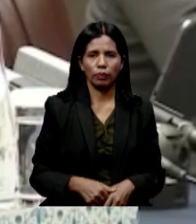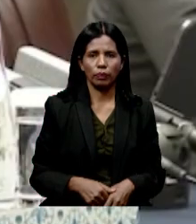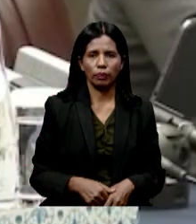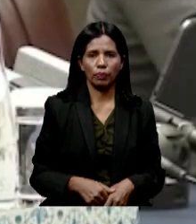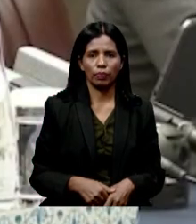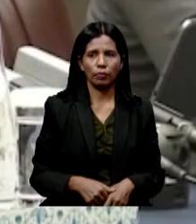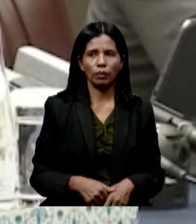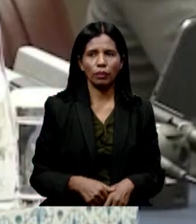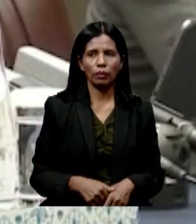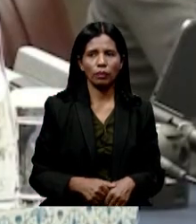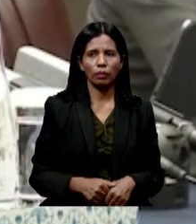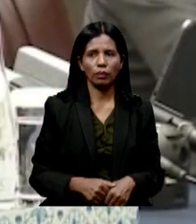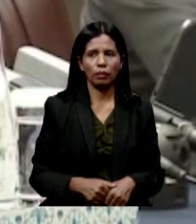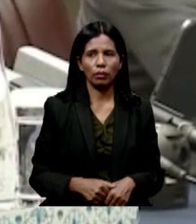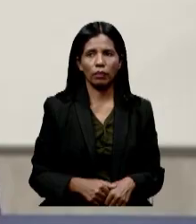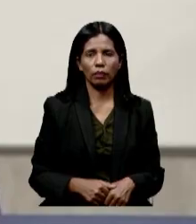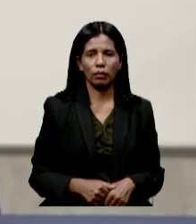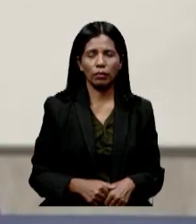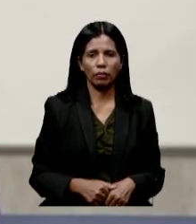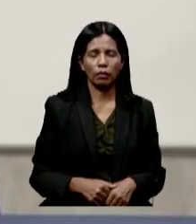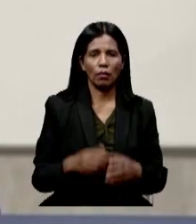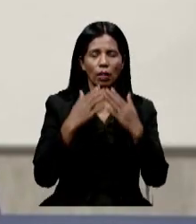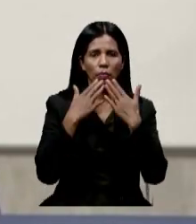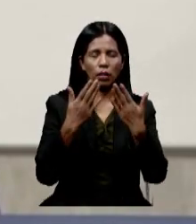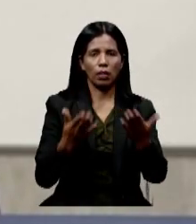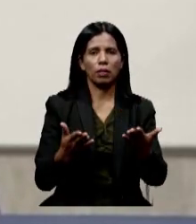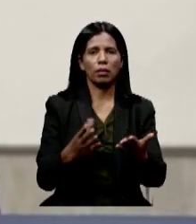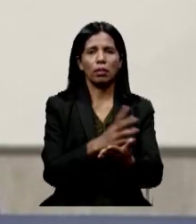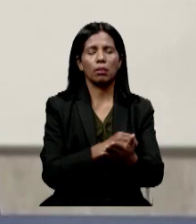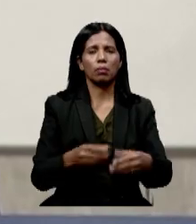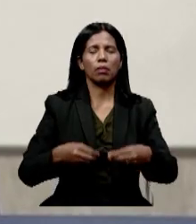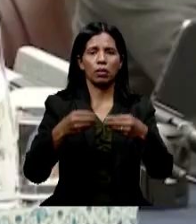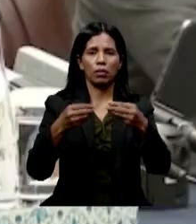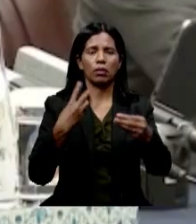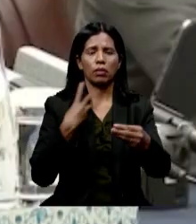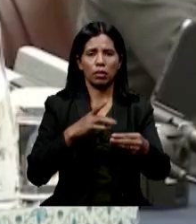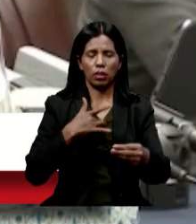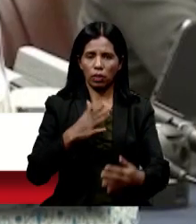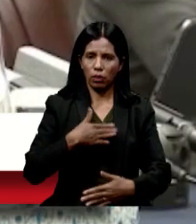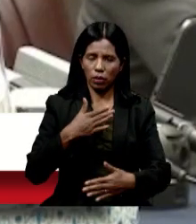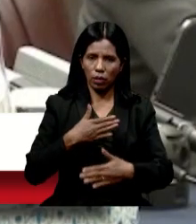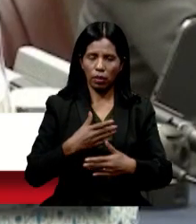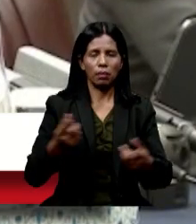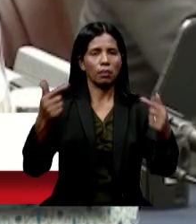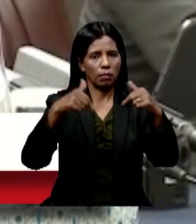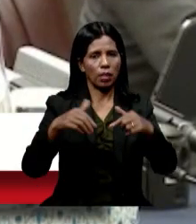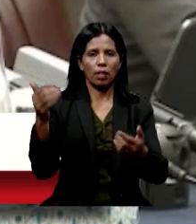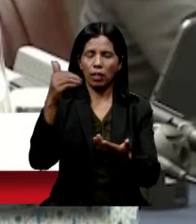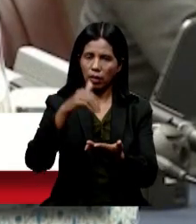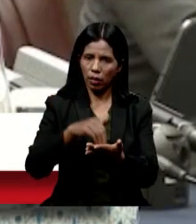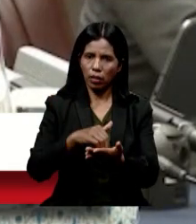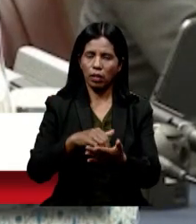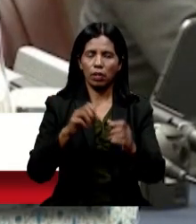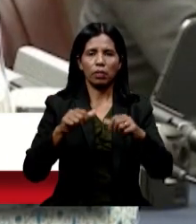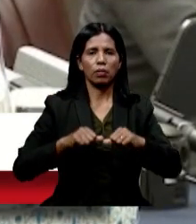Terima kasih atas penerimaan yang sangat baik. Dan saya senang dapat berkunjung kembali untuk